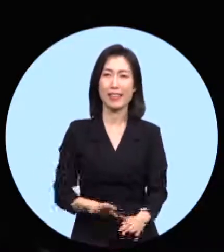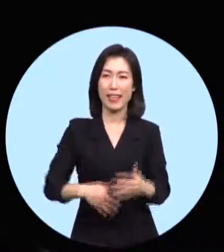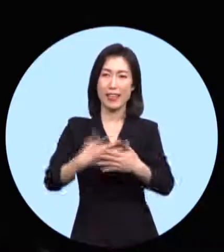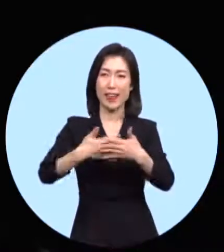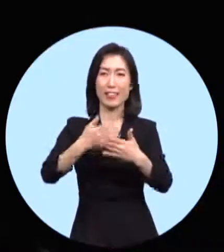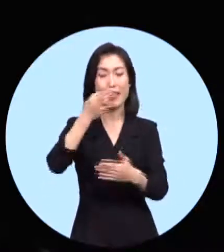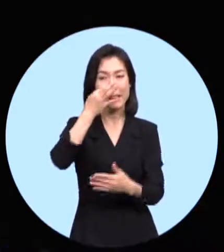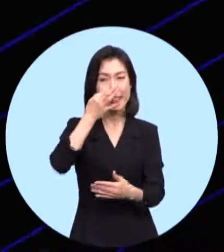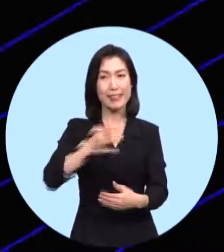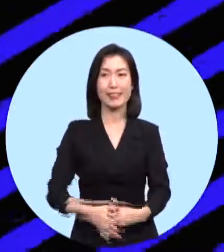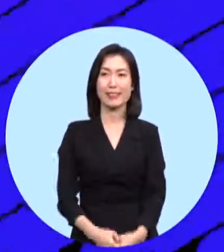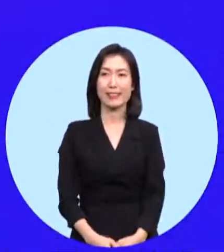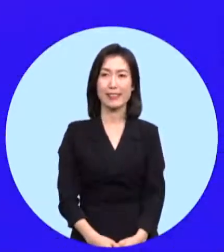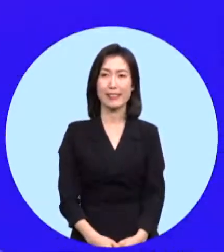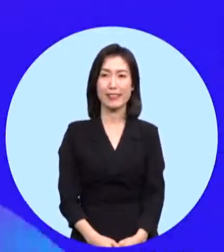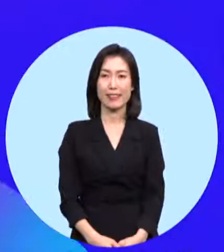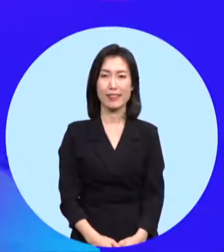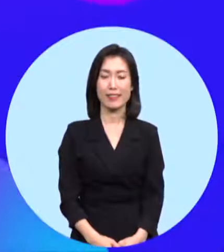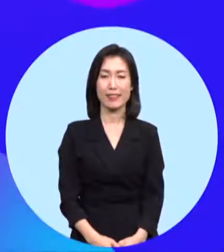영상을 보시겠습니다.